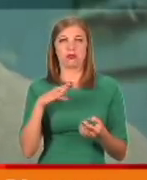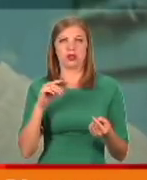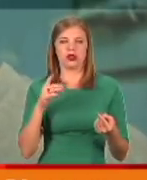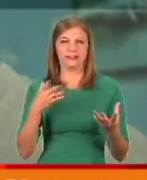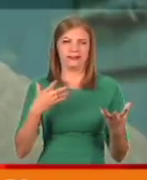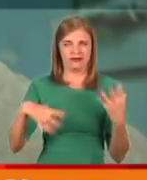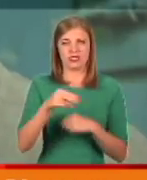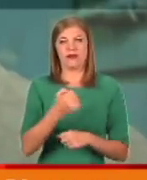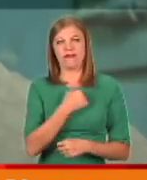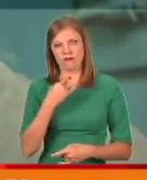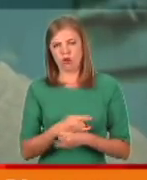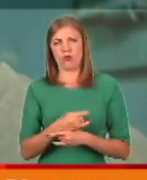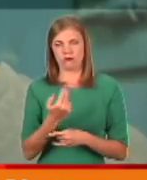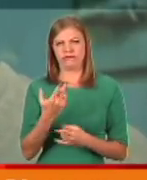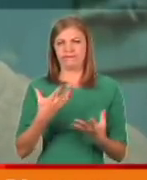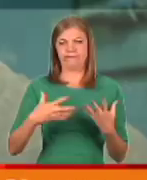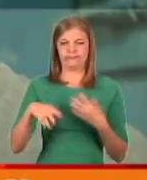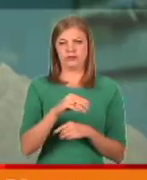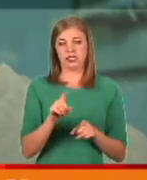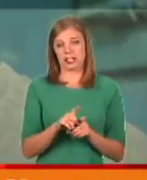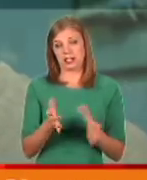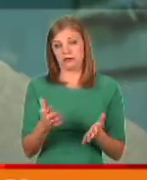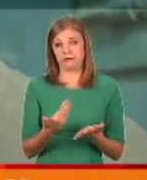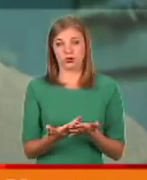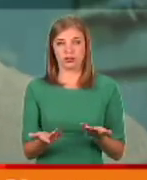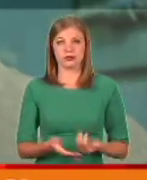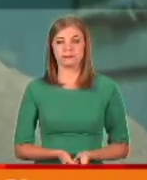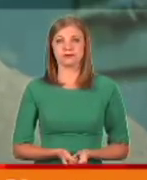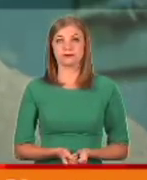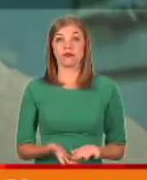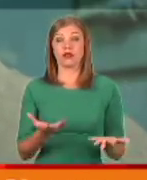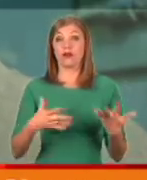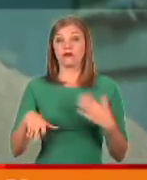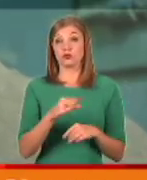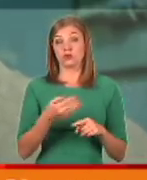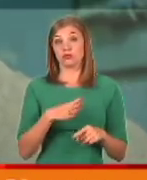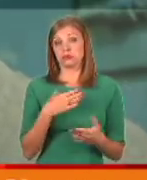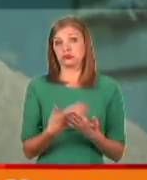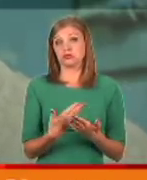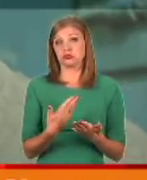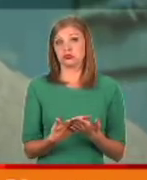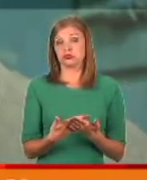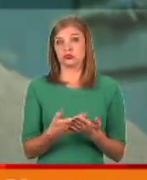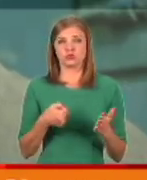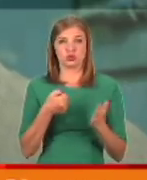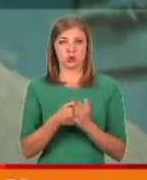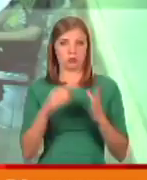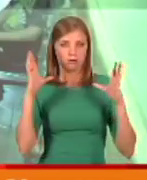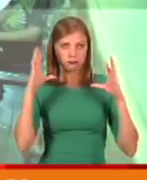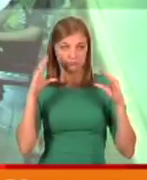Ну, все, то есть, по форме, все там ребята такие, люди. Ну, все это продолжалось, наверное, до